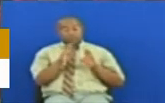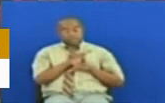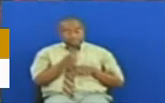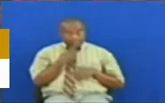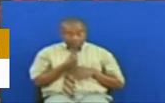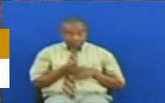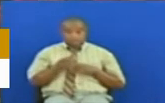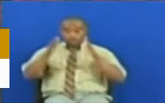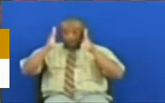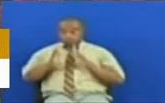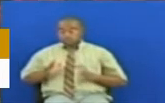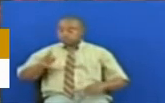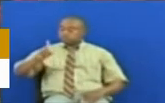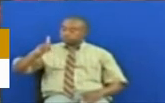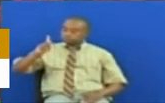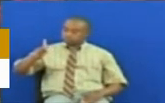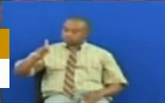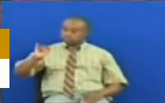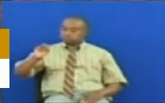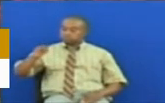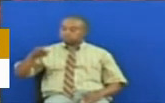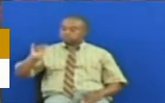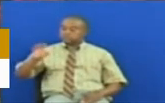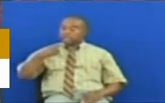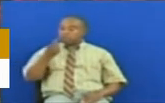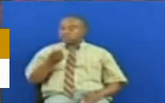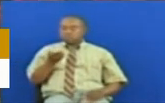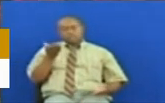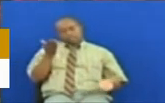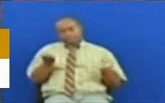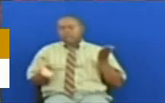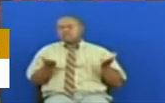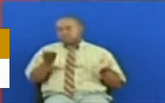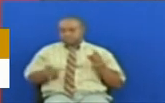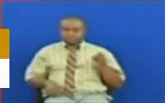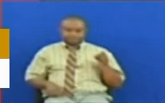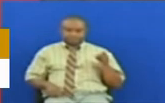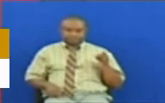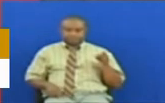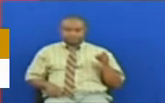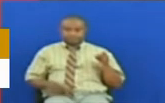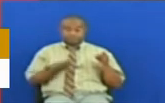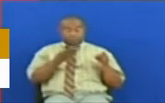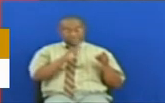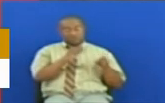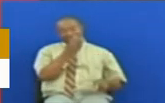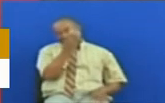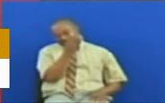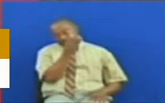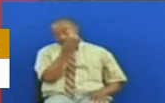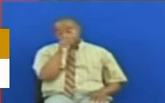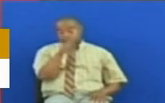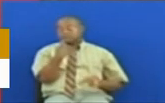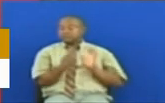amesema, ni kwamba tumeweka maximum, tumekepu kule kwenye bilioni hizo